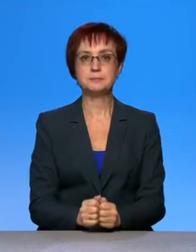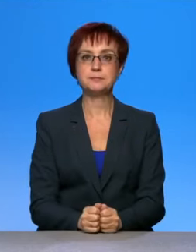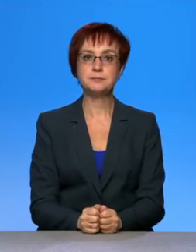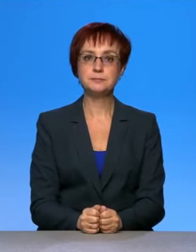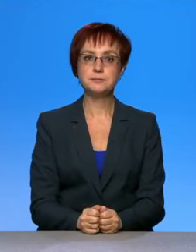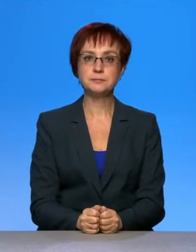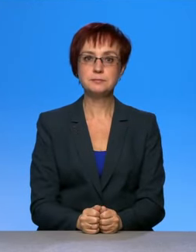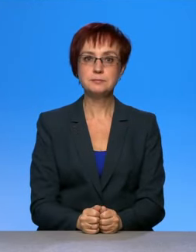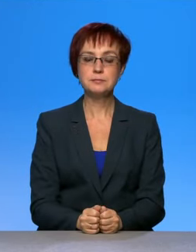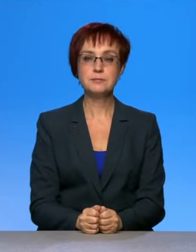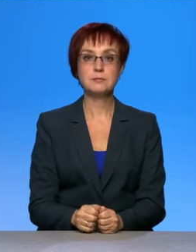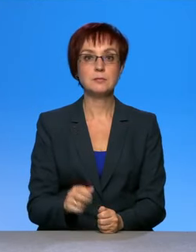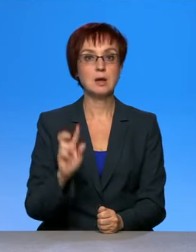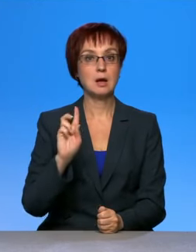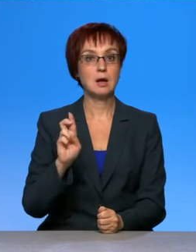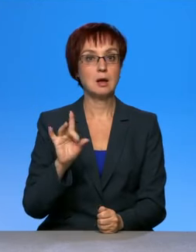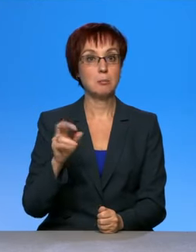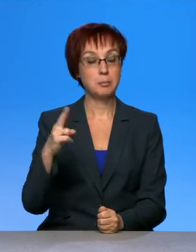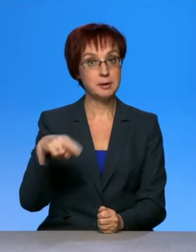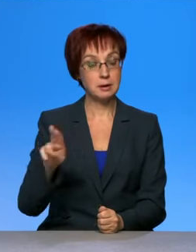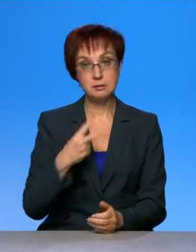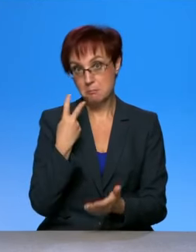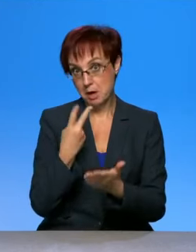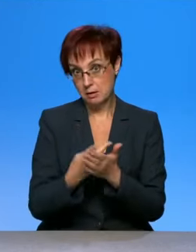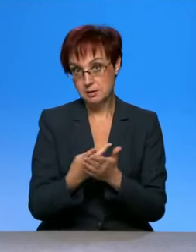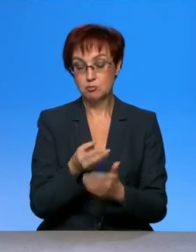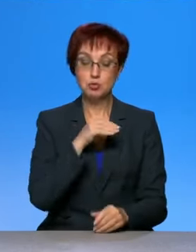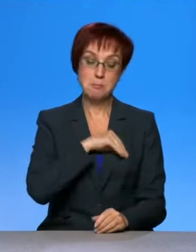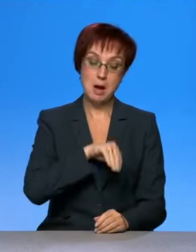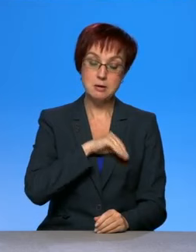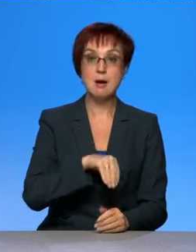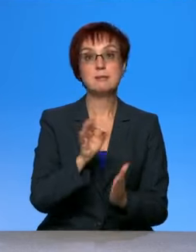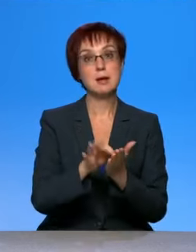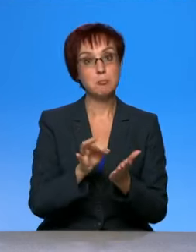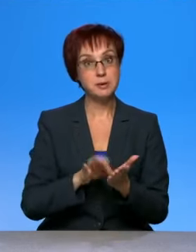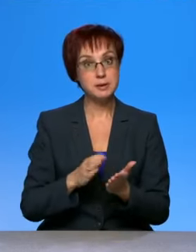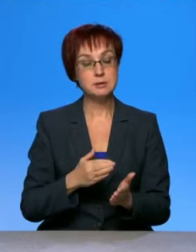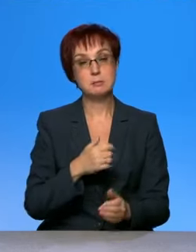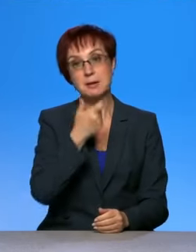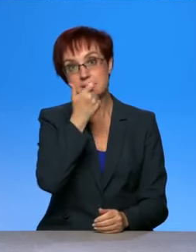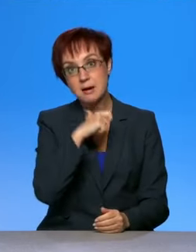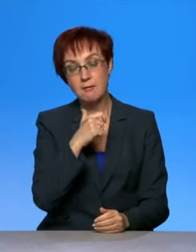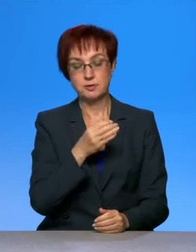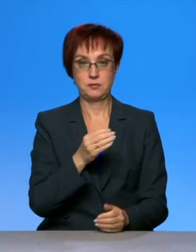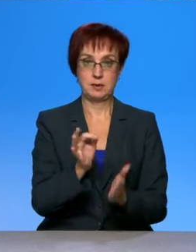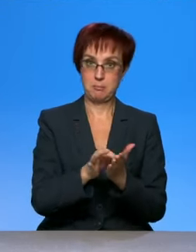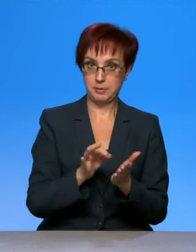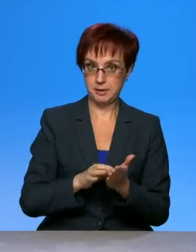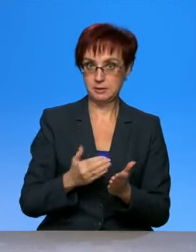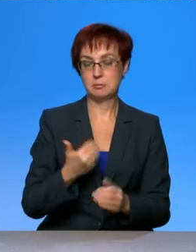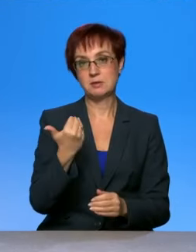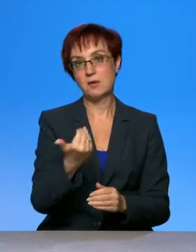он показал что моральные принципы нравственные принципы твои убеждения